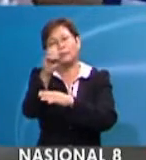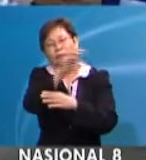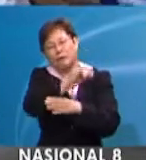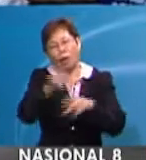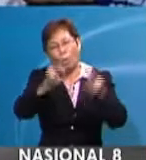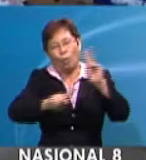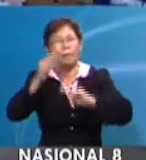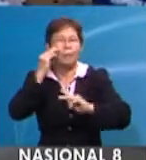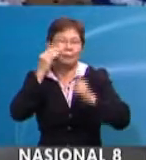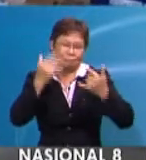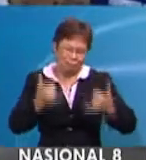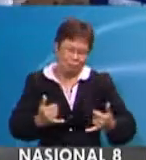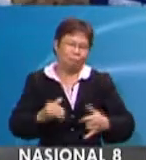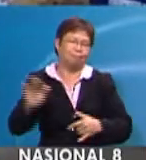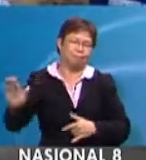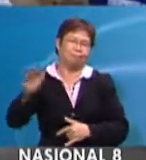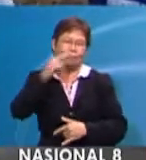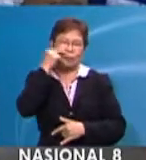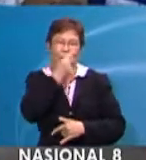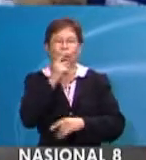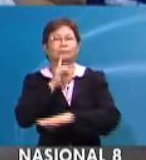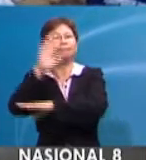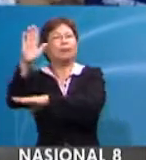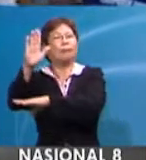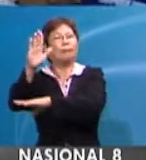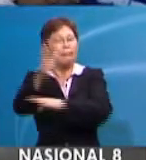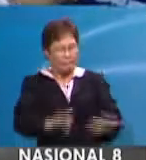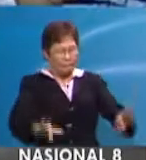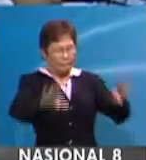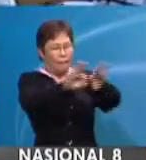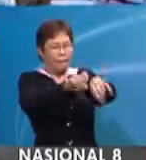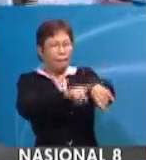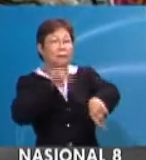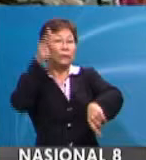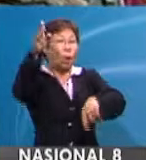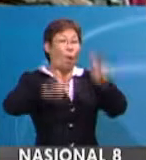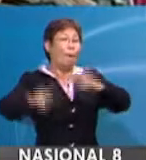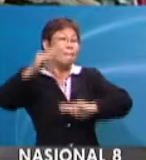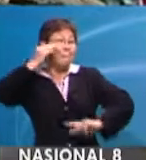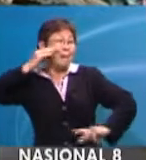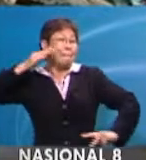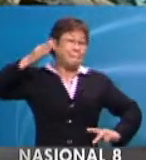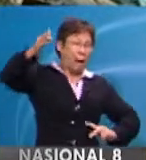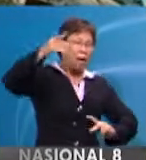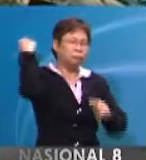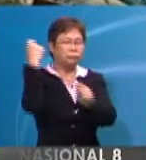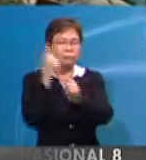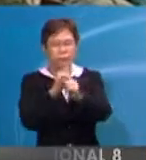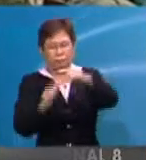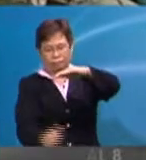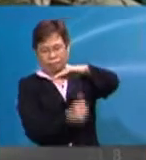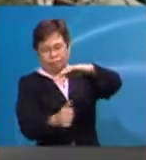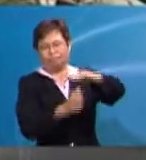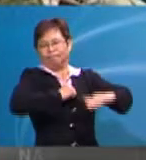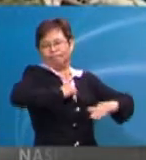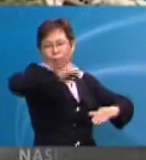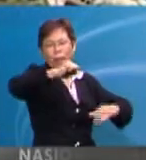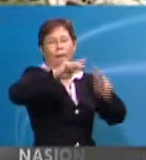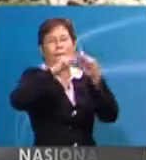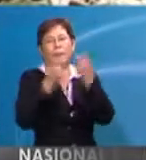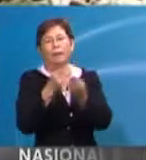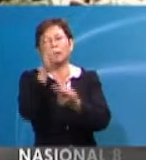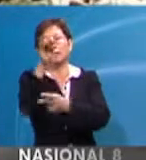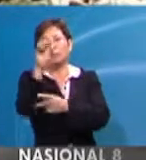Melayu hari ini. Beliau juga memberi jaminan kepentingan masa depan orang Melayu tetap menjadi asas perjuangan parti